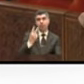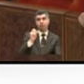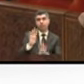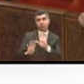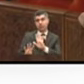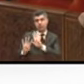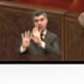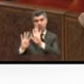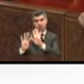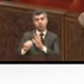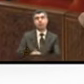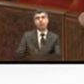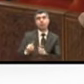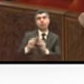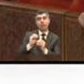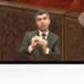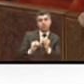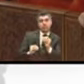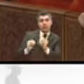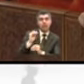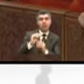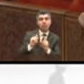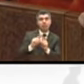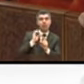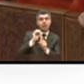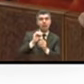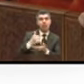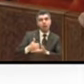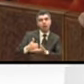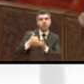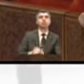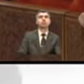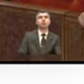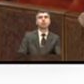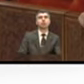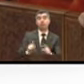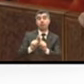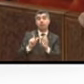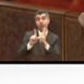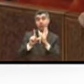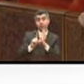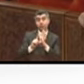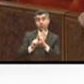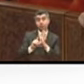9/2019 والذي يتعلق بزيادة في الإيراد وهو مكسب إضافي. الأمر يتعلق بقانون ماشي بمساطر عادية، وبالتالي